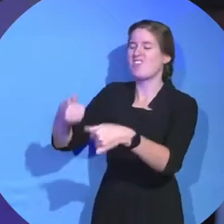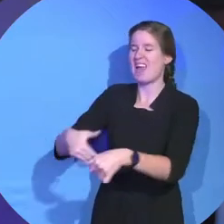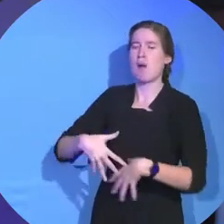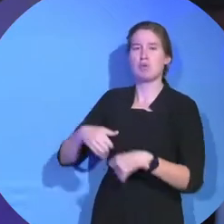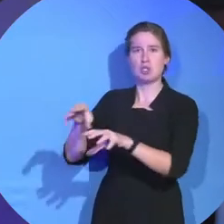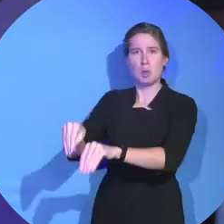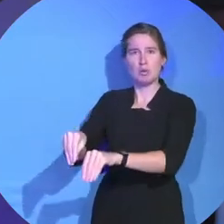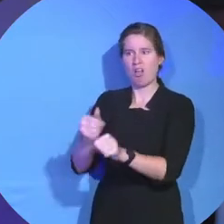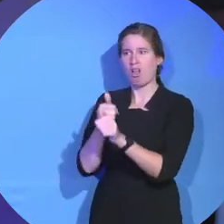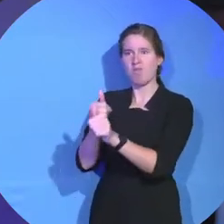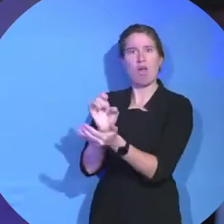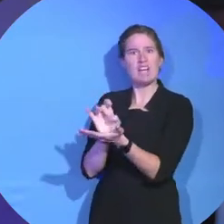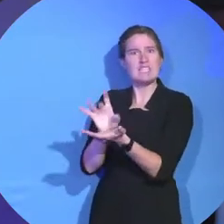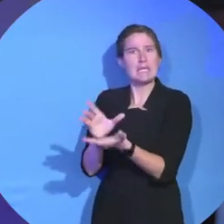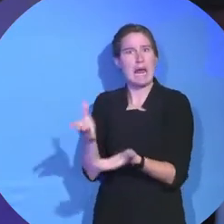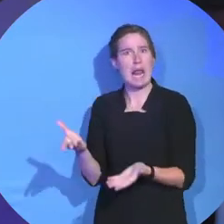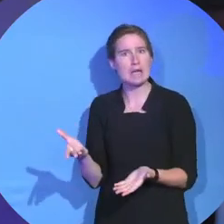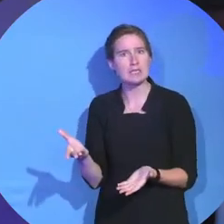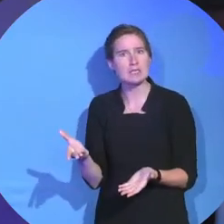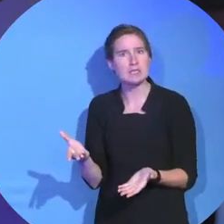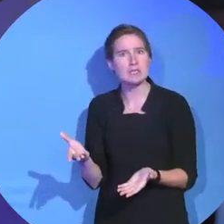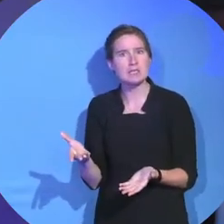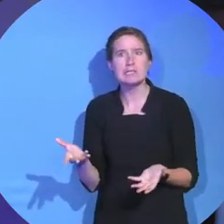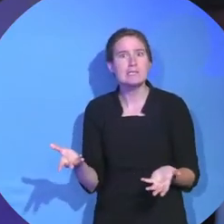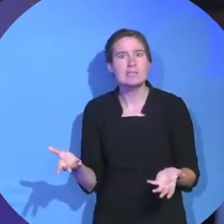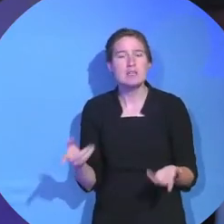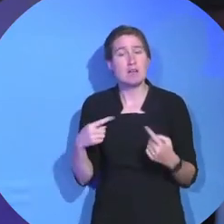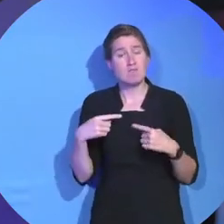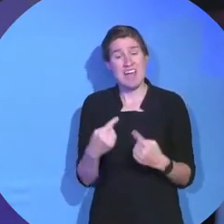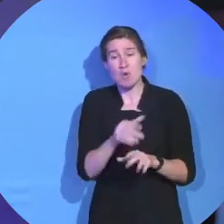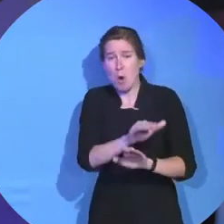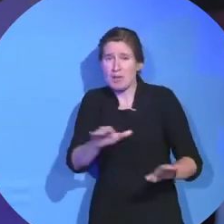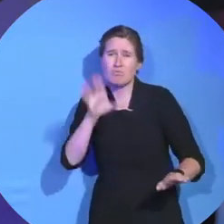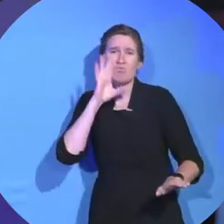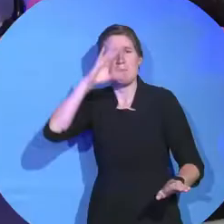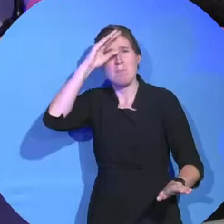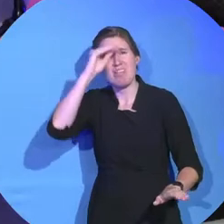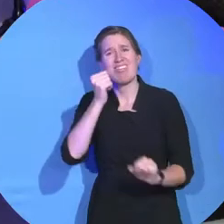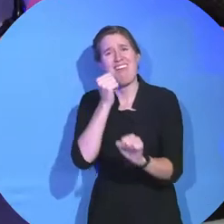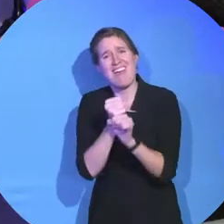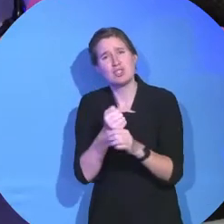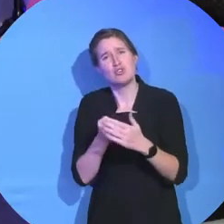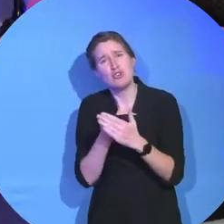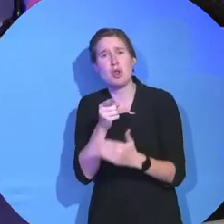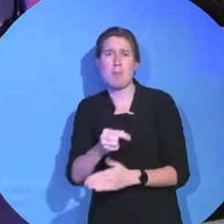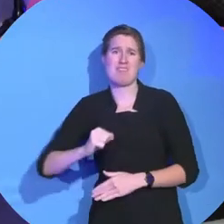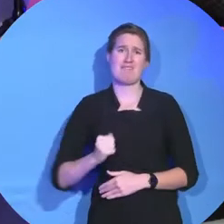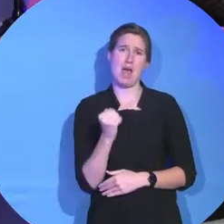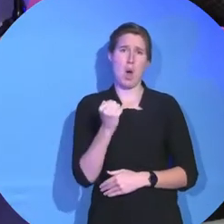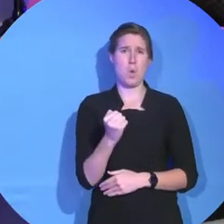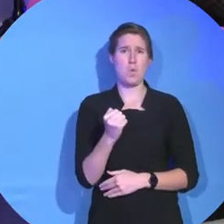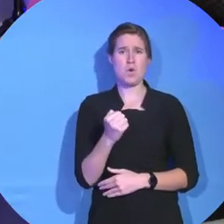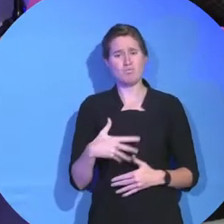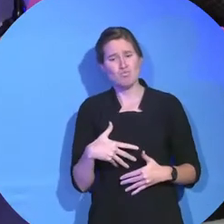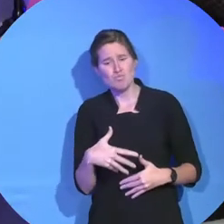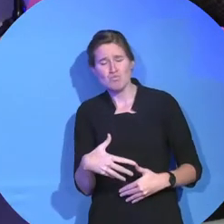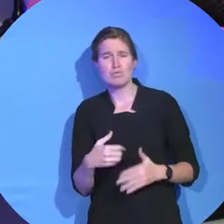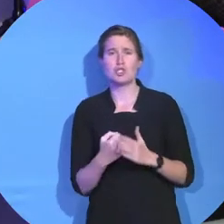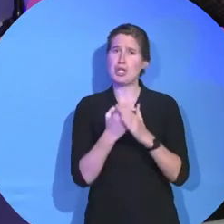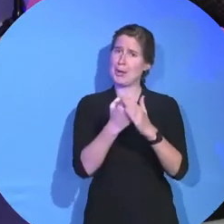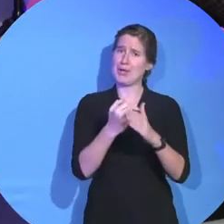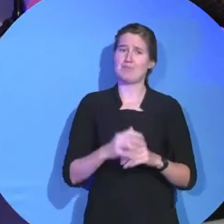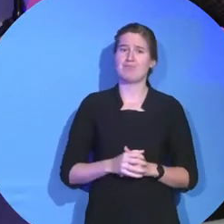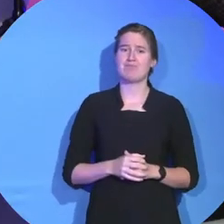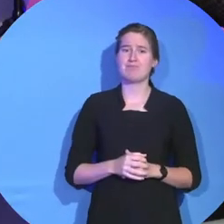echt blijven oproepen om dat niet te doen, om echt die vrouw te steunen in haar hartewens. En daarnaast te staan, ja. Nu, mag ik iets over